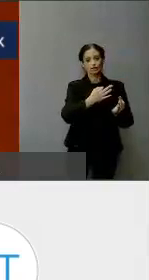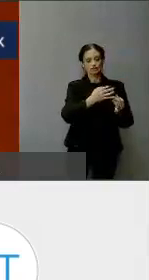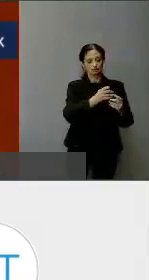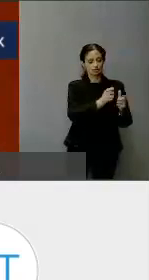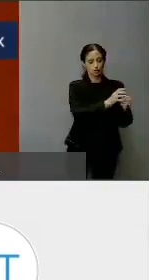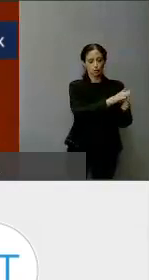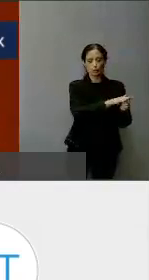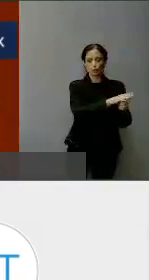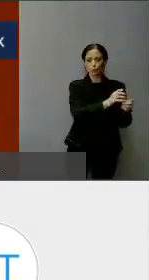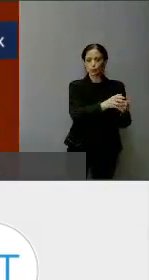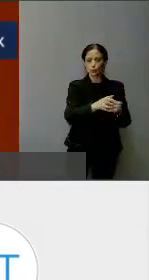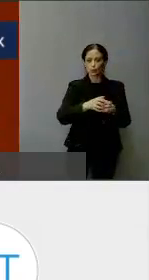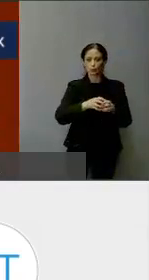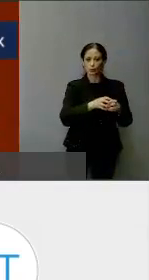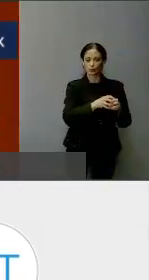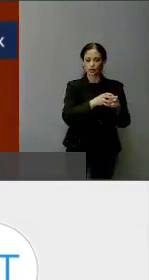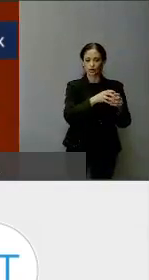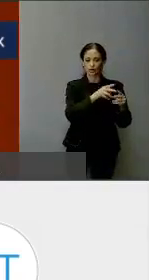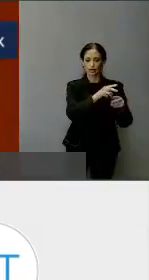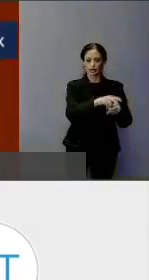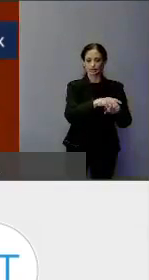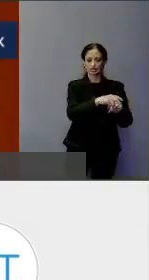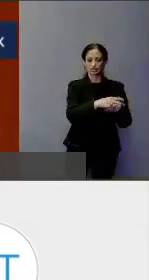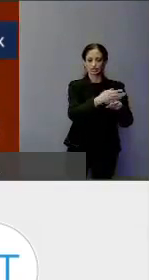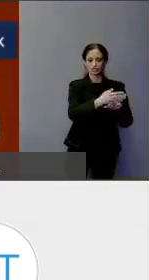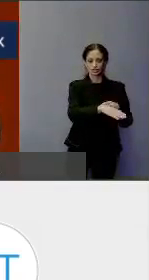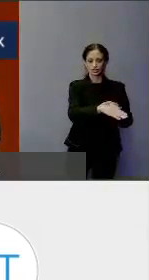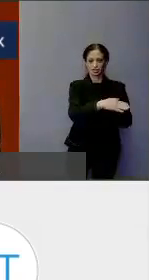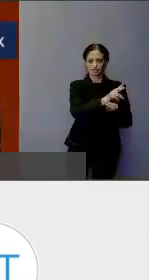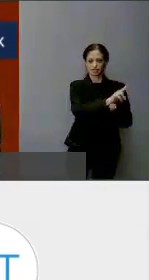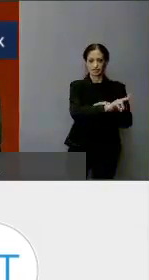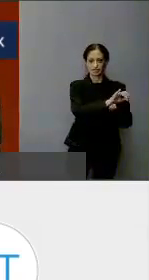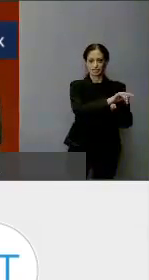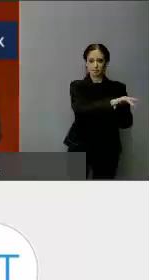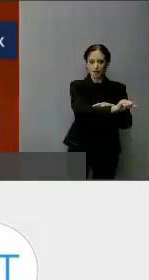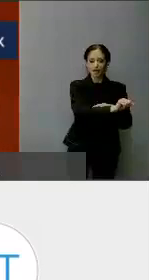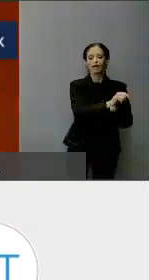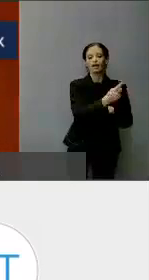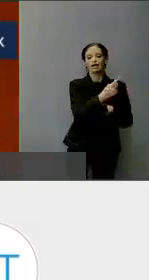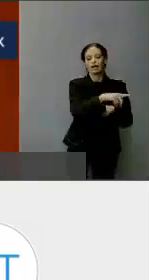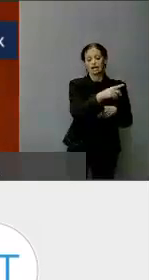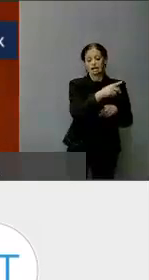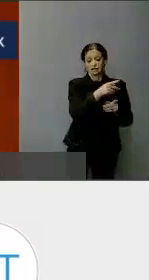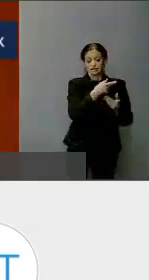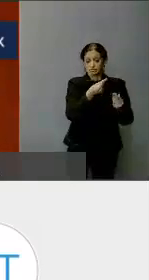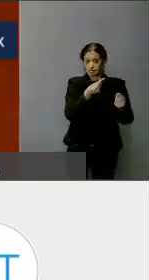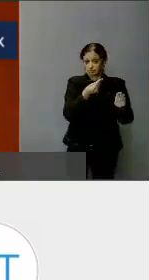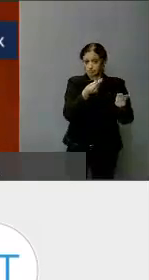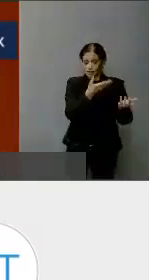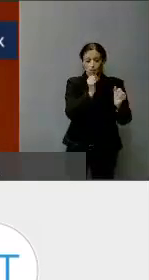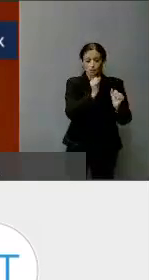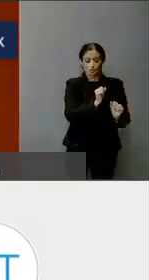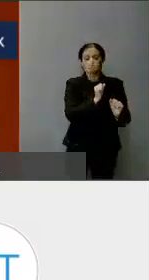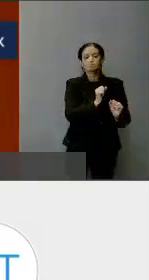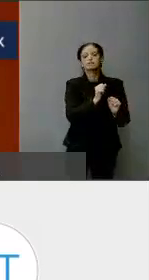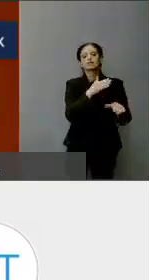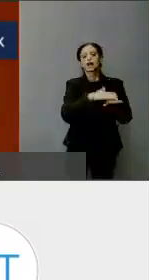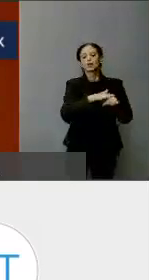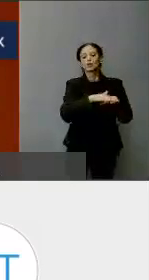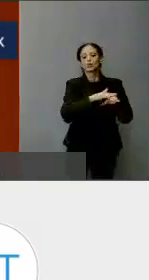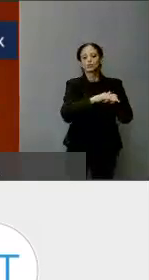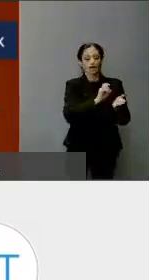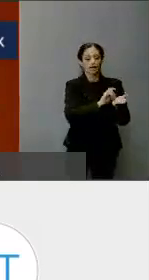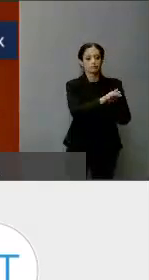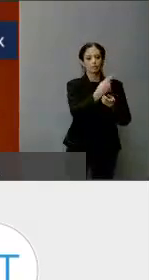ma avendo la possibilità di poter usare appropriatamente in esproprio per pubblica